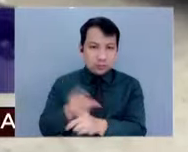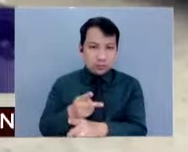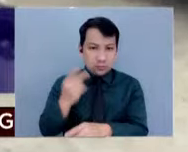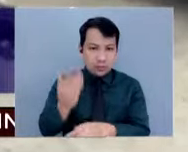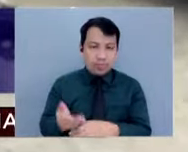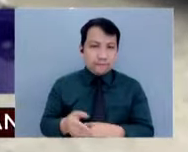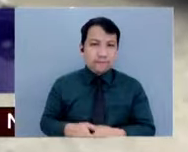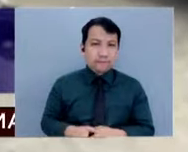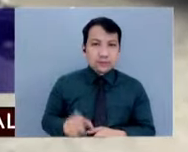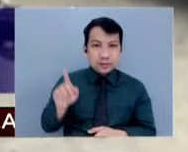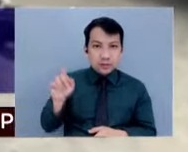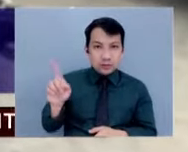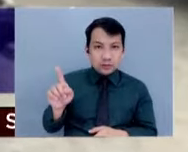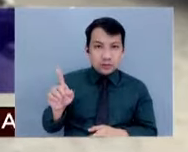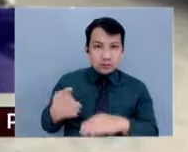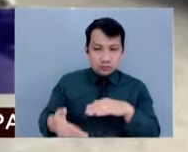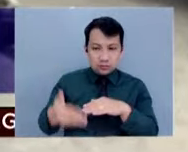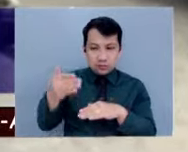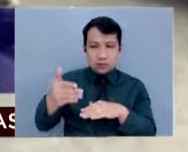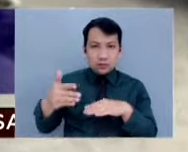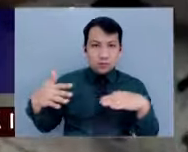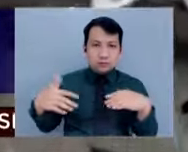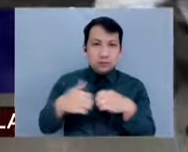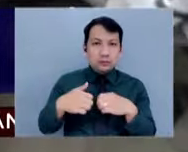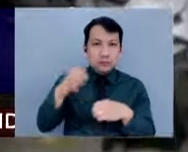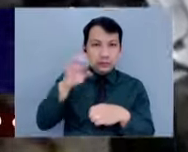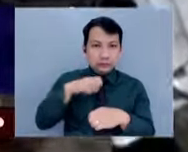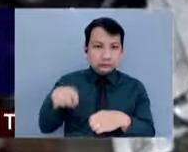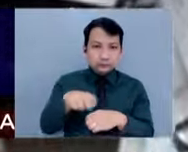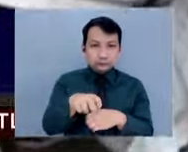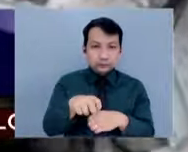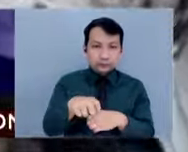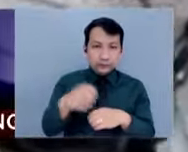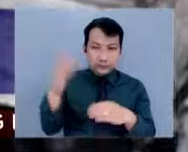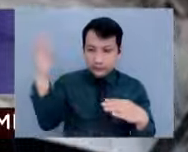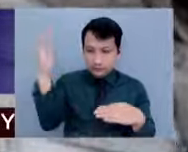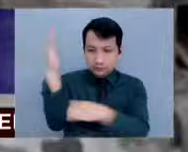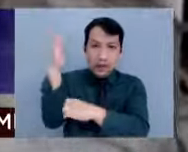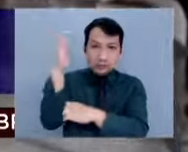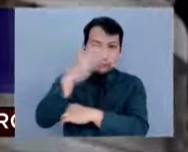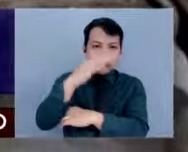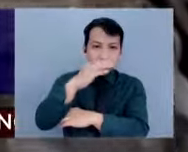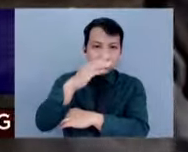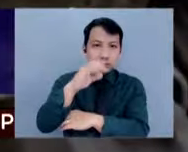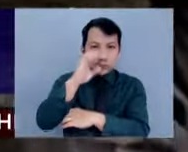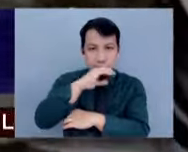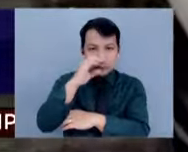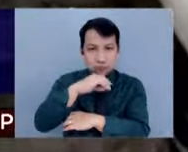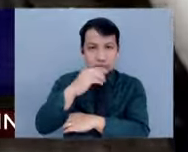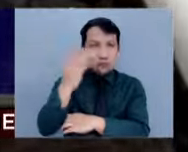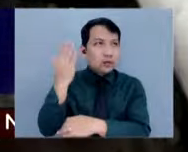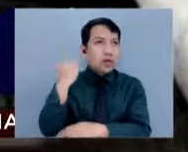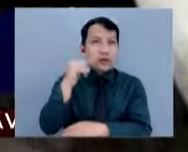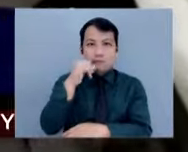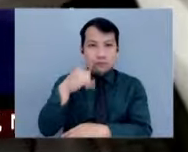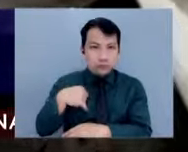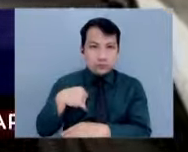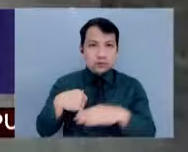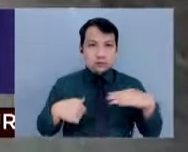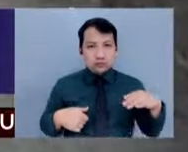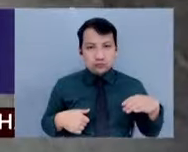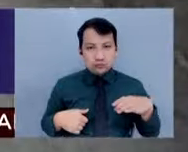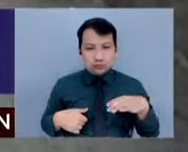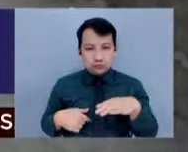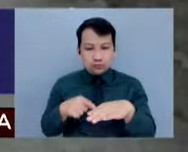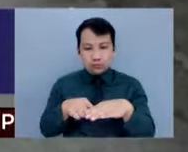Wasak ang harap ng tourist van na ito matapos bumangga sa puno sa Talisay City sa Cebu kahapon. Bumibiyahe pa Southern Cebu ang van